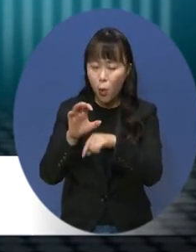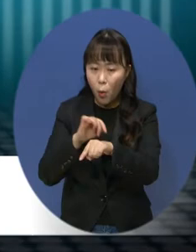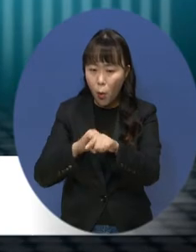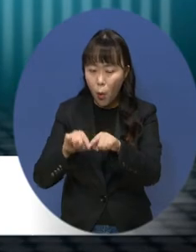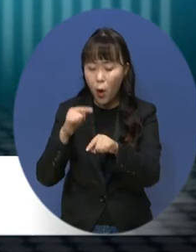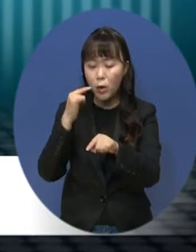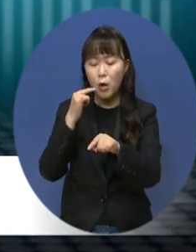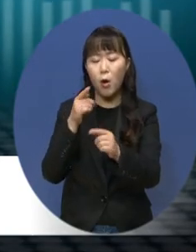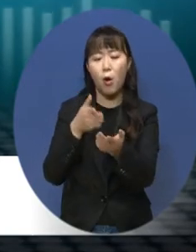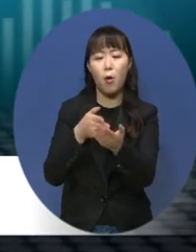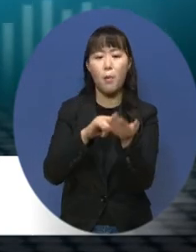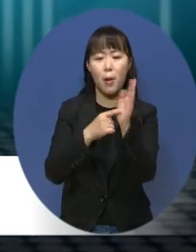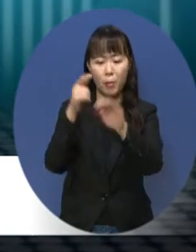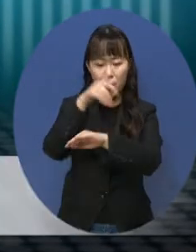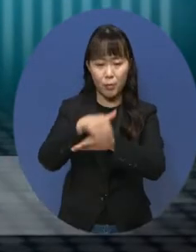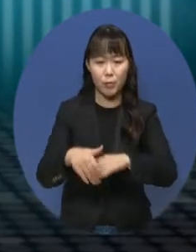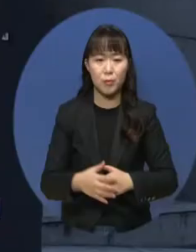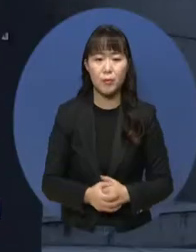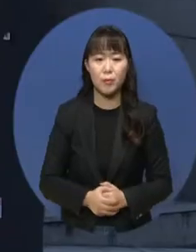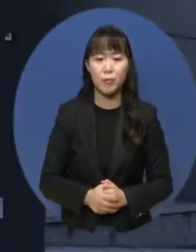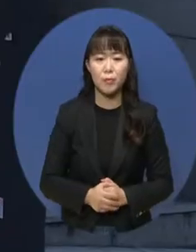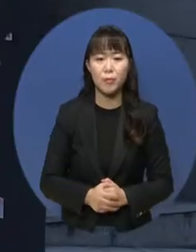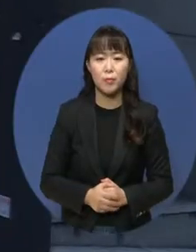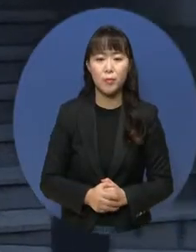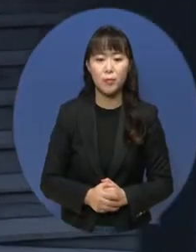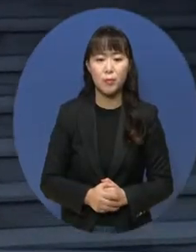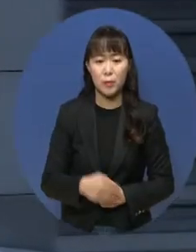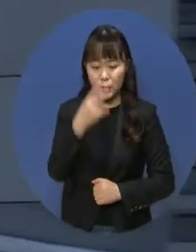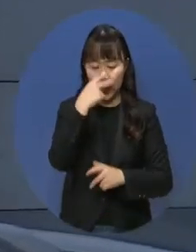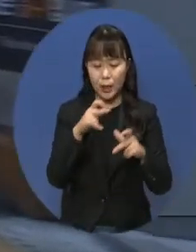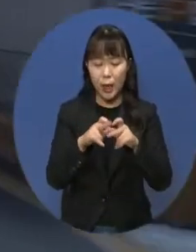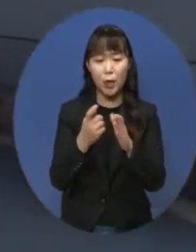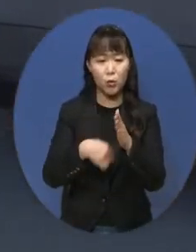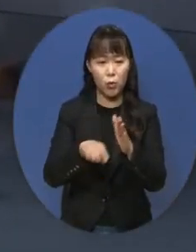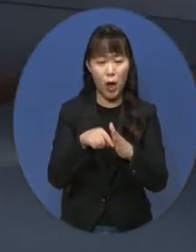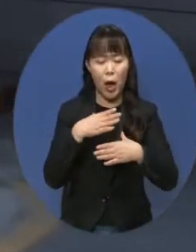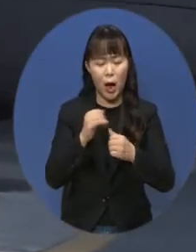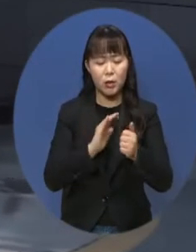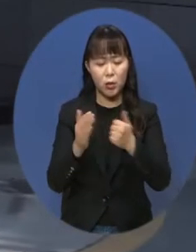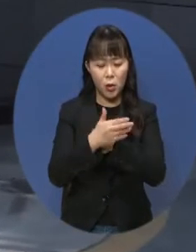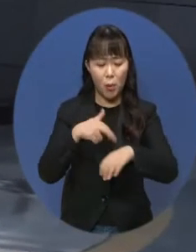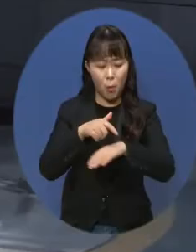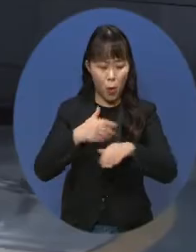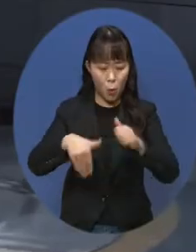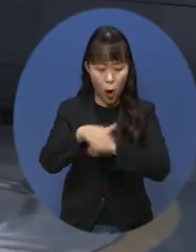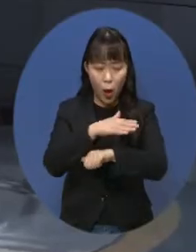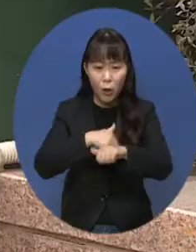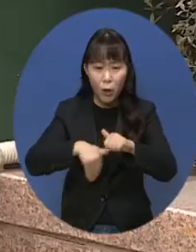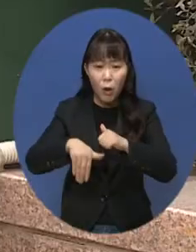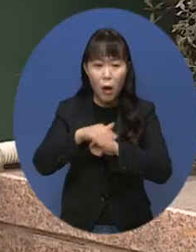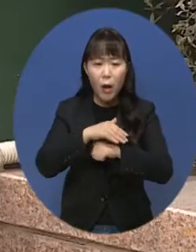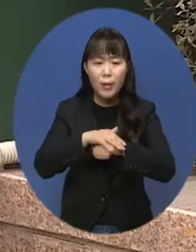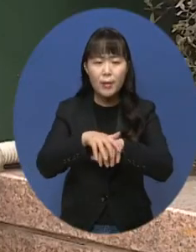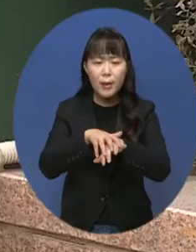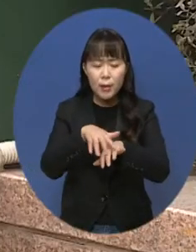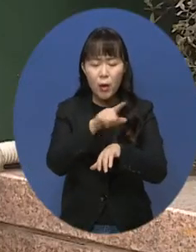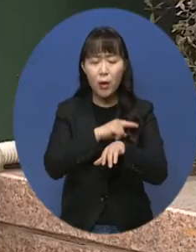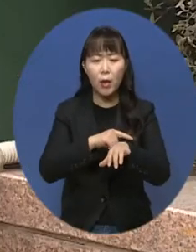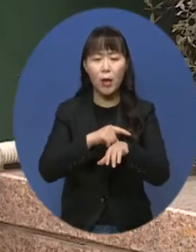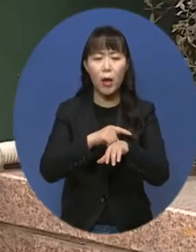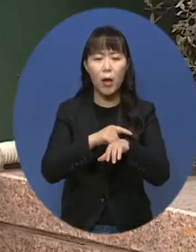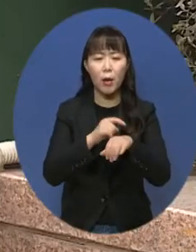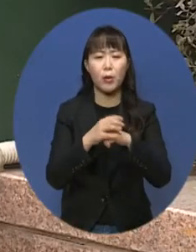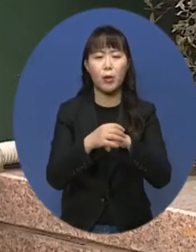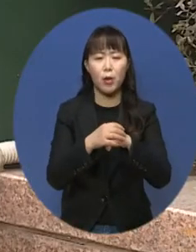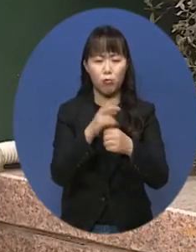해서 언론 발표를 할 예정입니다. 시각장애인을 위한 안전한 보행 환경, 무엇보다 체계적인 규정과